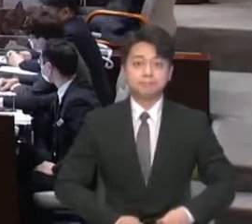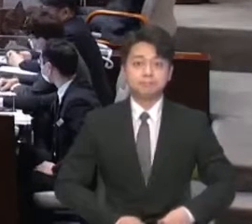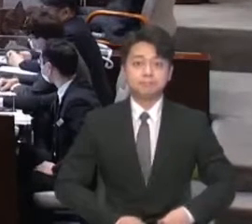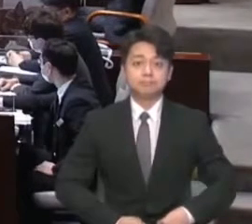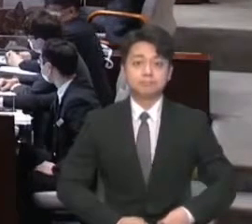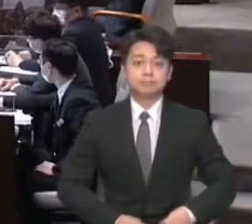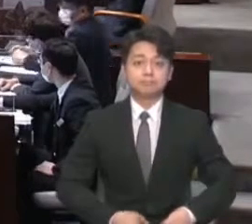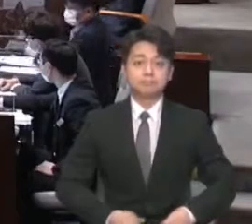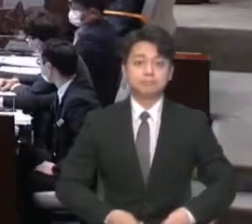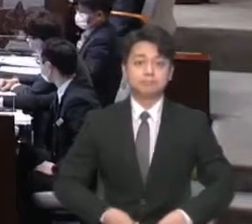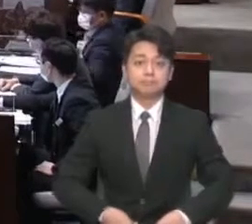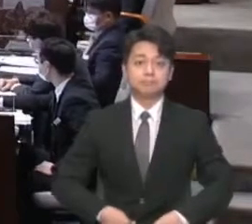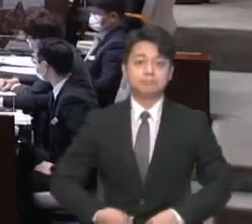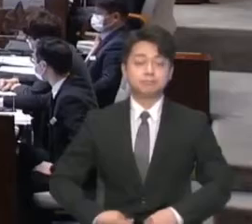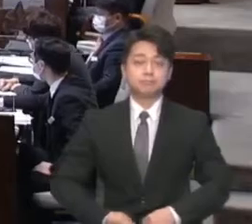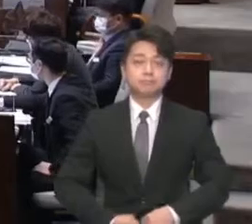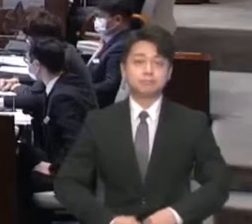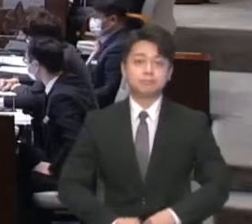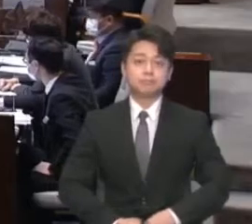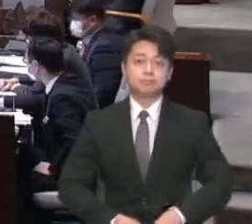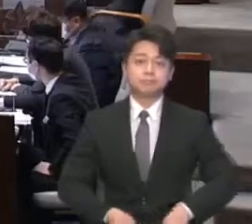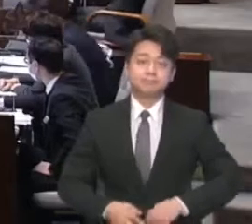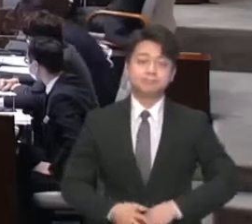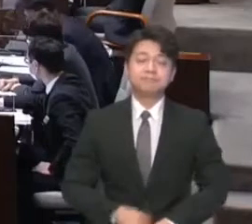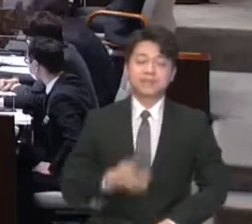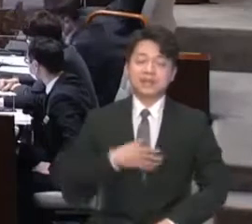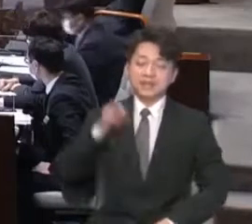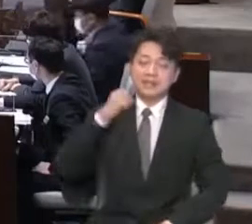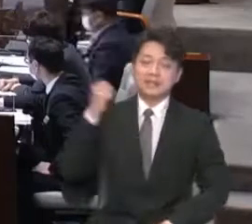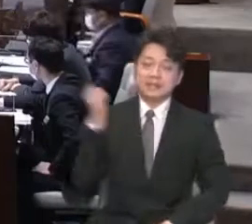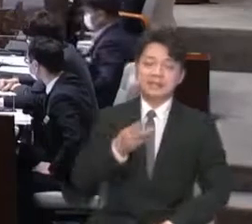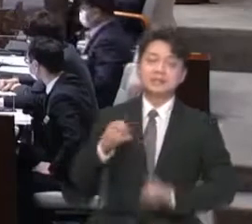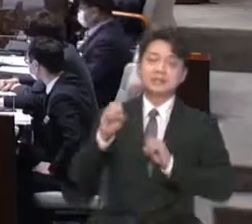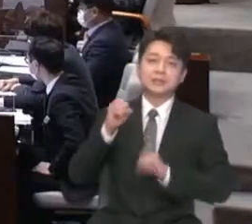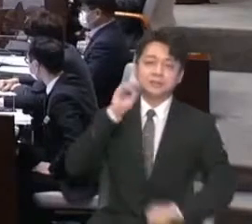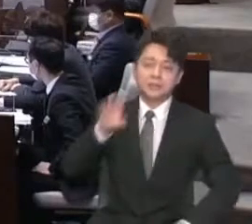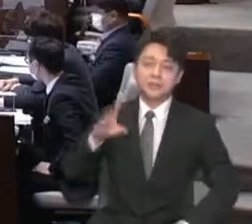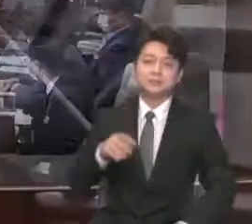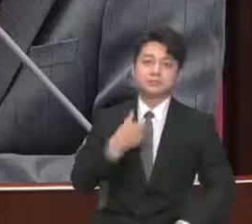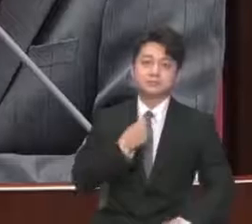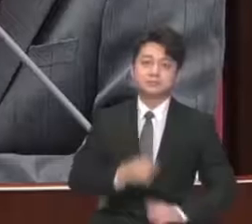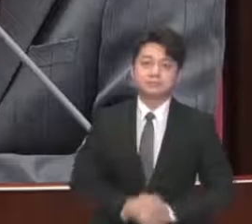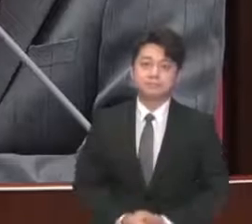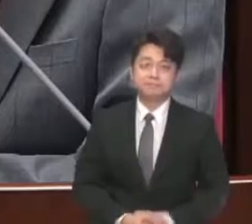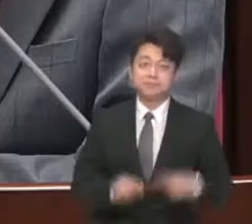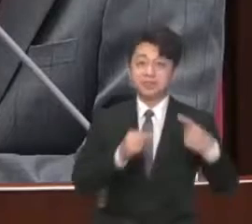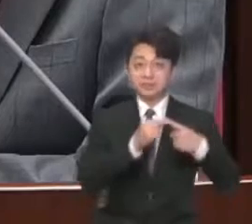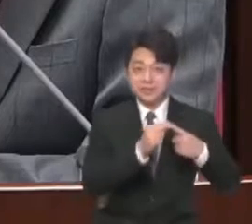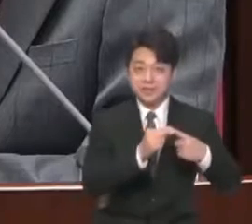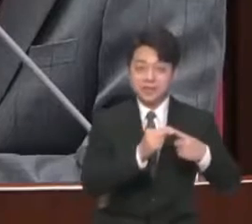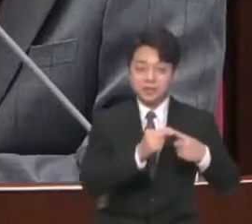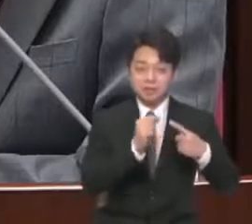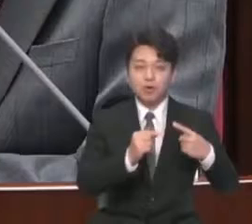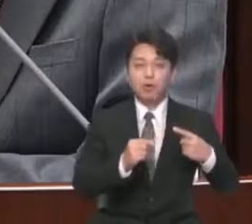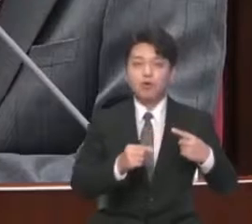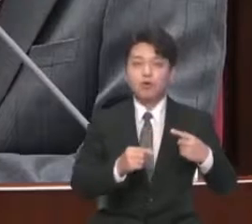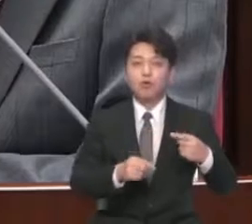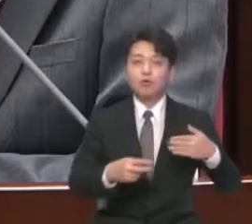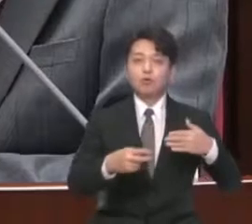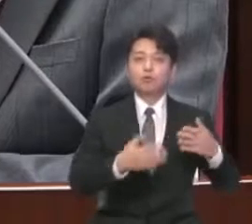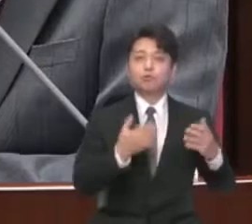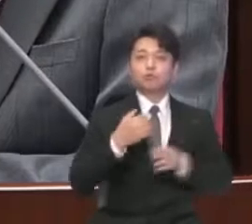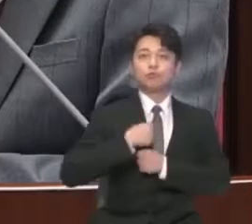예, 확인하실 동안 다시 한번 알려드리겠습니다. 첫째, 부대에 복귀하지 않고 전화로 통보해도 된다. 둘째, 병원 치료는